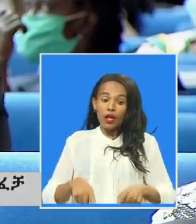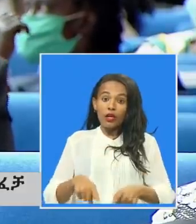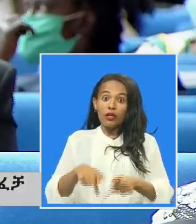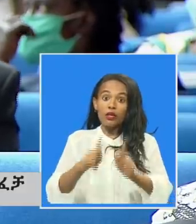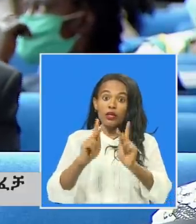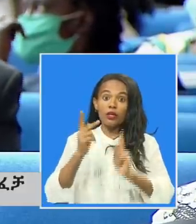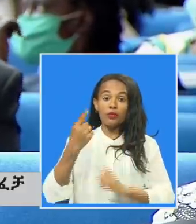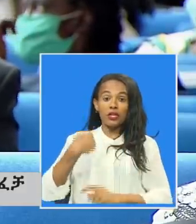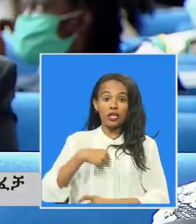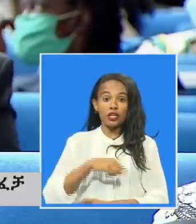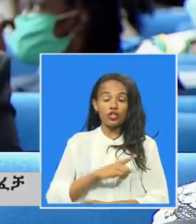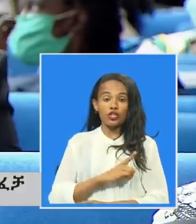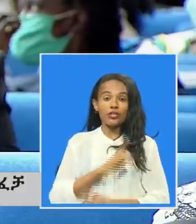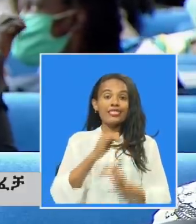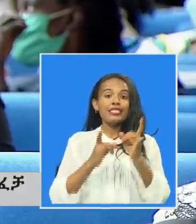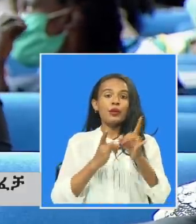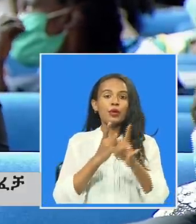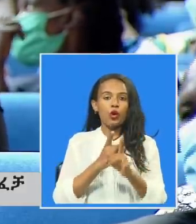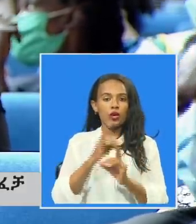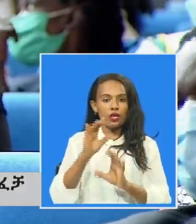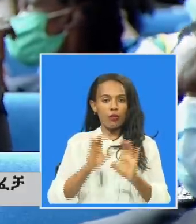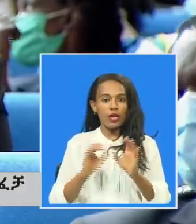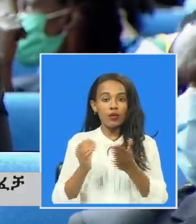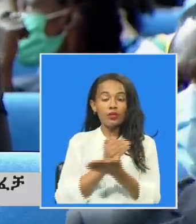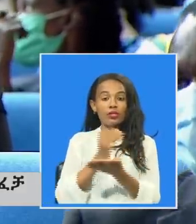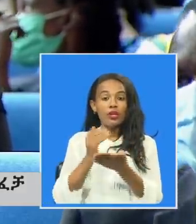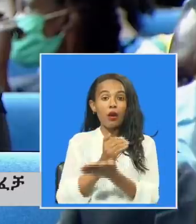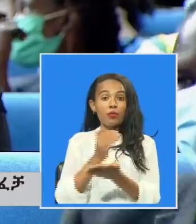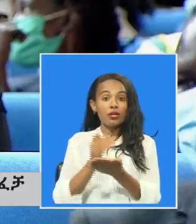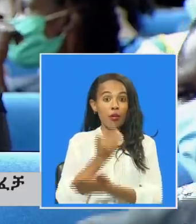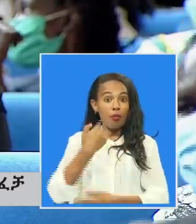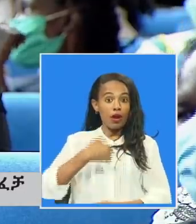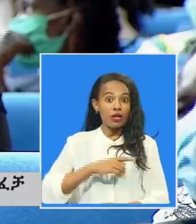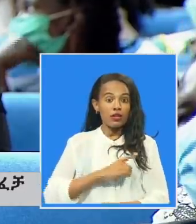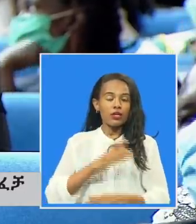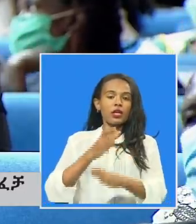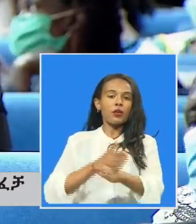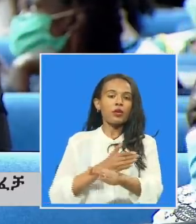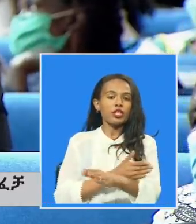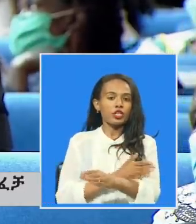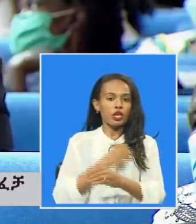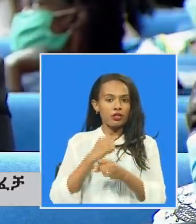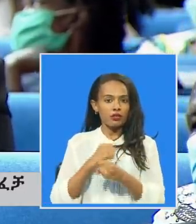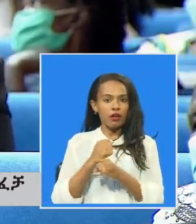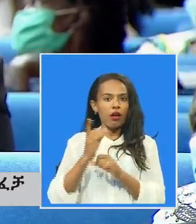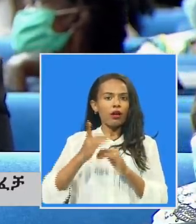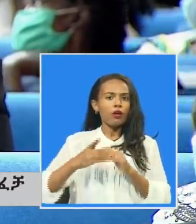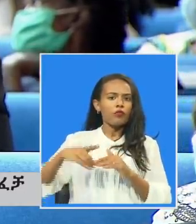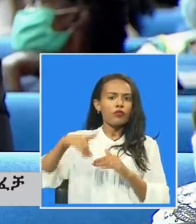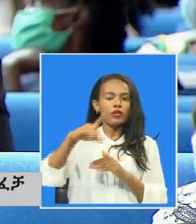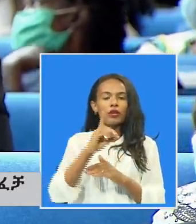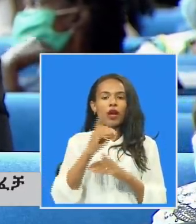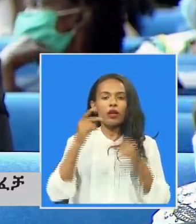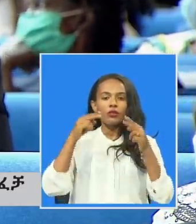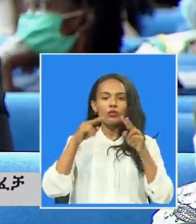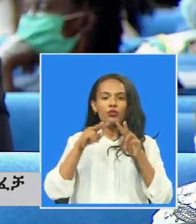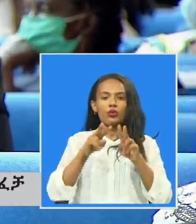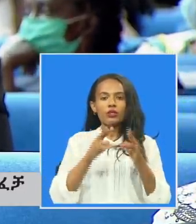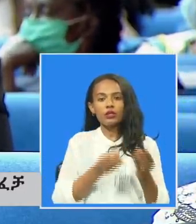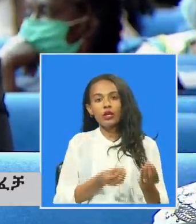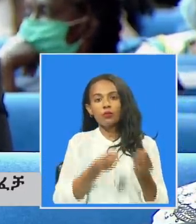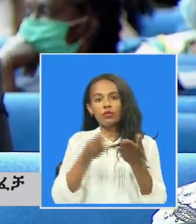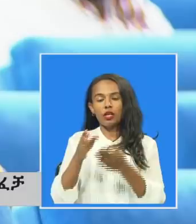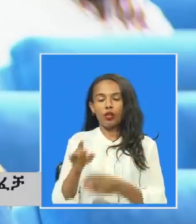ግብርናችንን በማዘመን ምርትና ምርታማነትን የማሻሻል ስራ ከፍተኛ ትኩረት